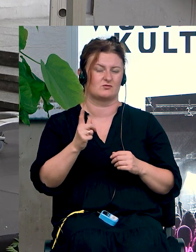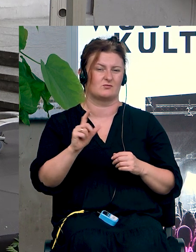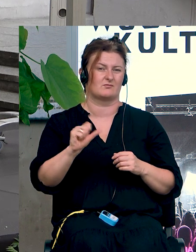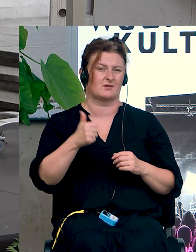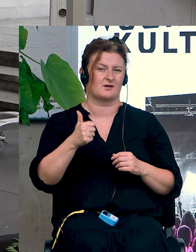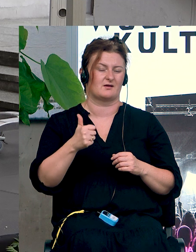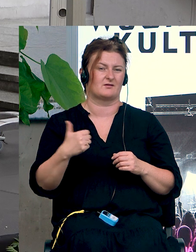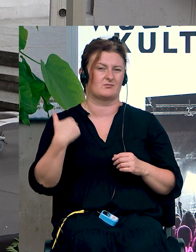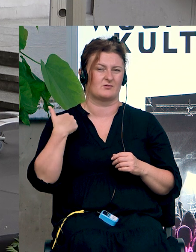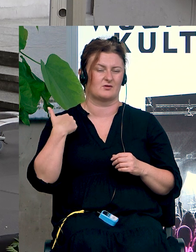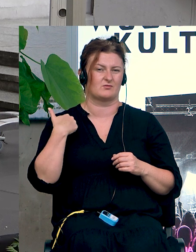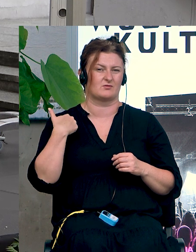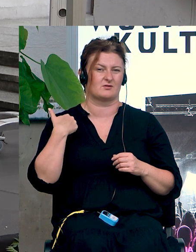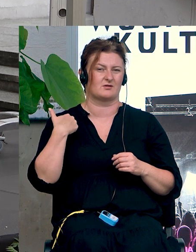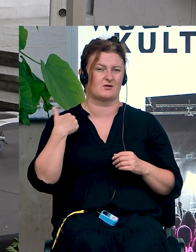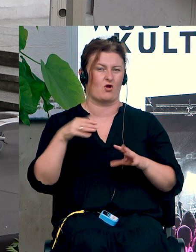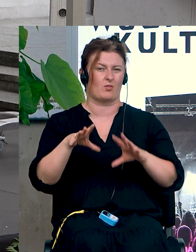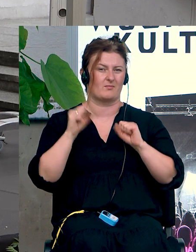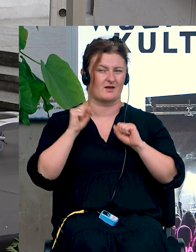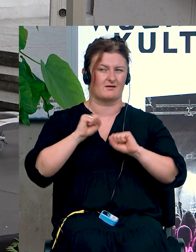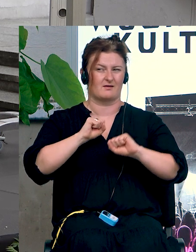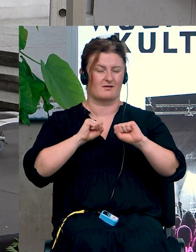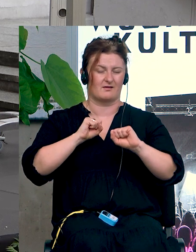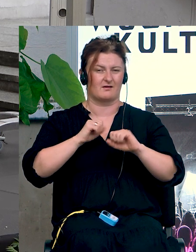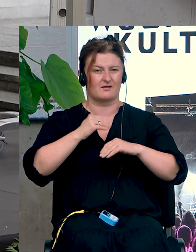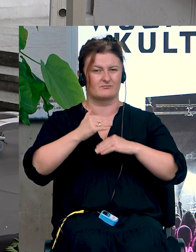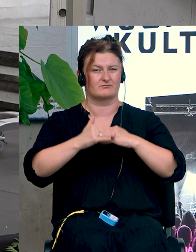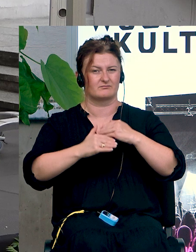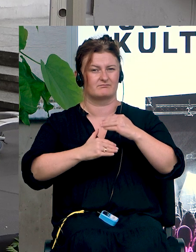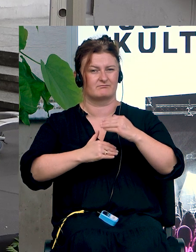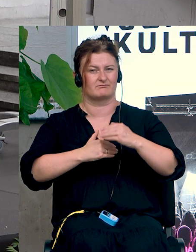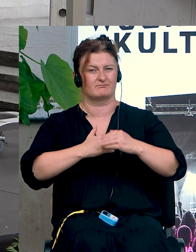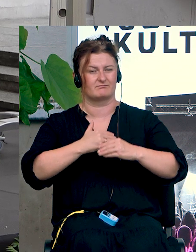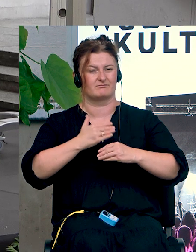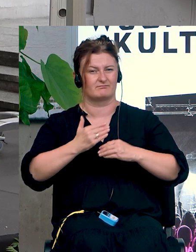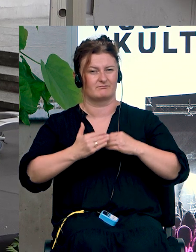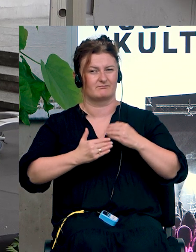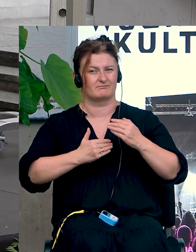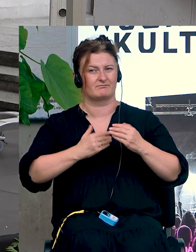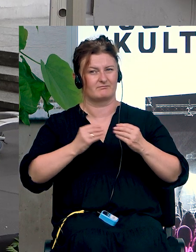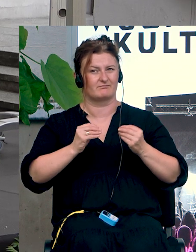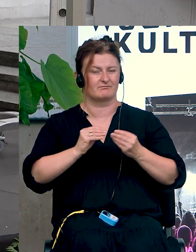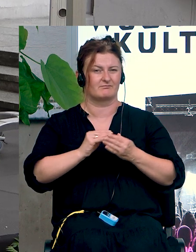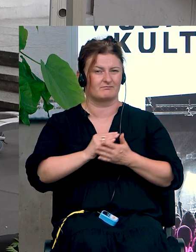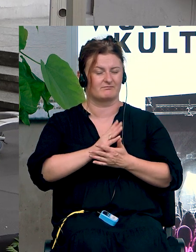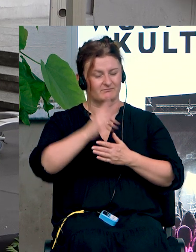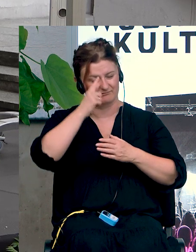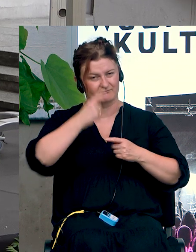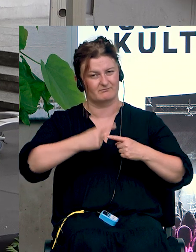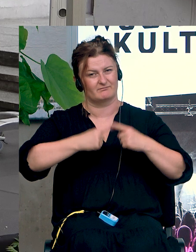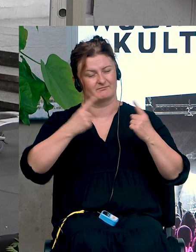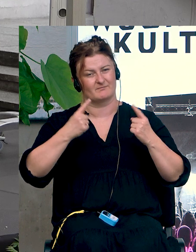початку, починають цінуватися в Україні більше. Щодо того, яких сприймають за кордоном, тут є ще дуже